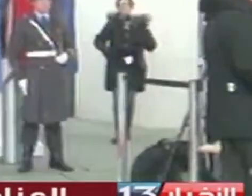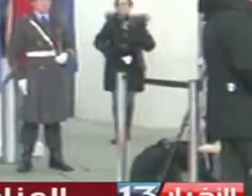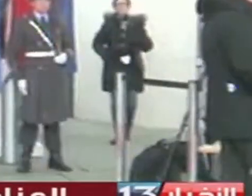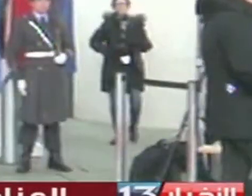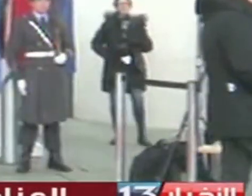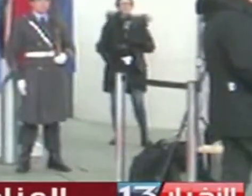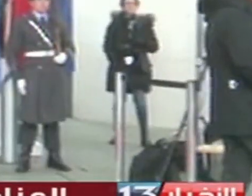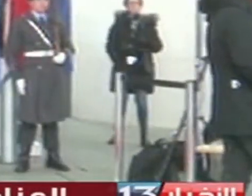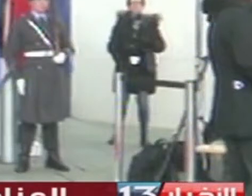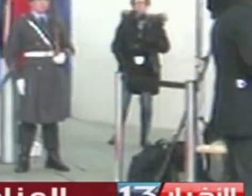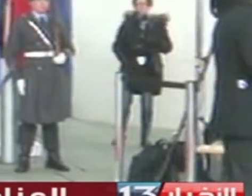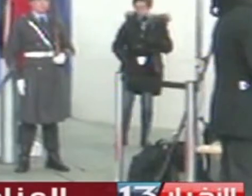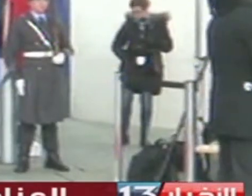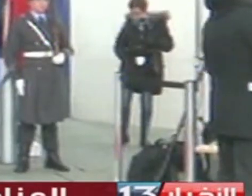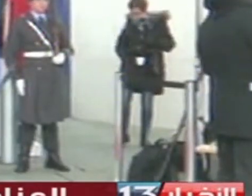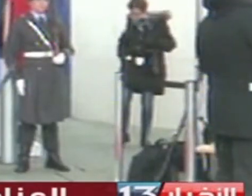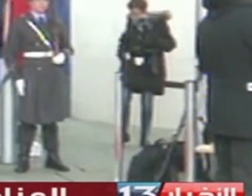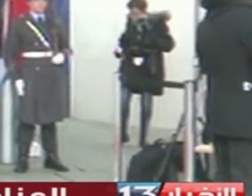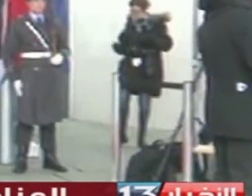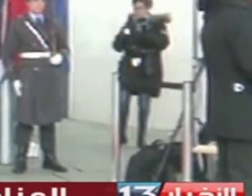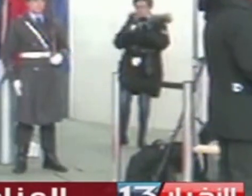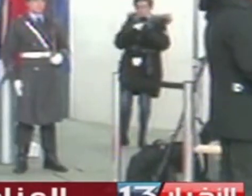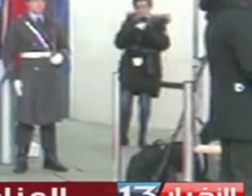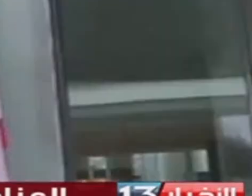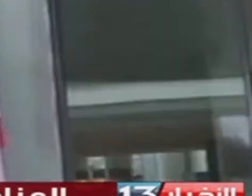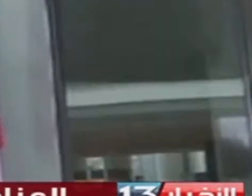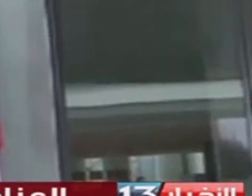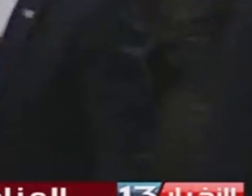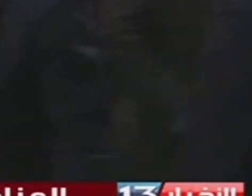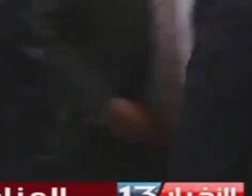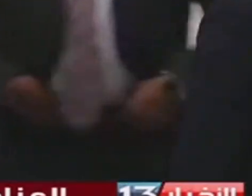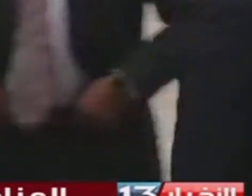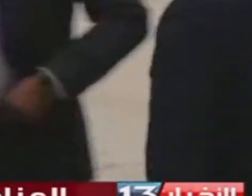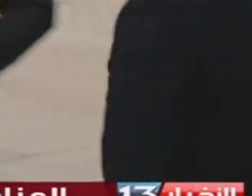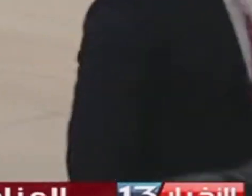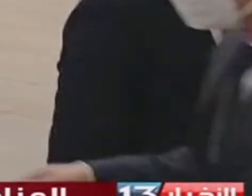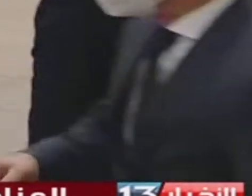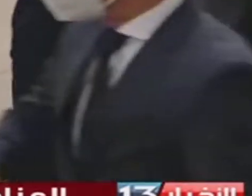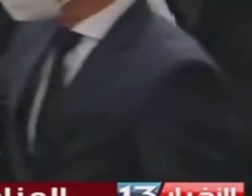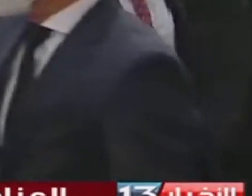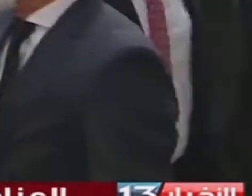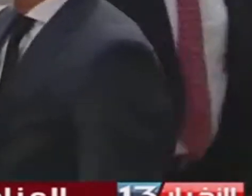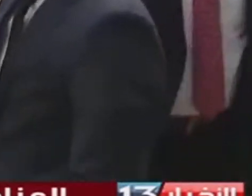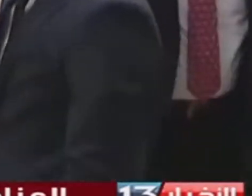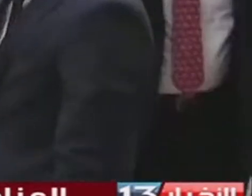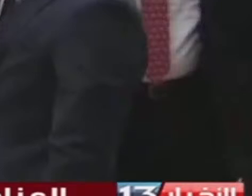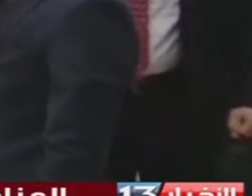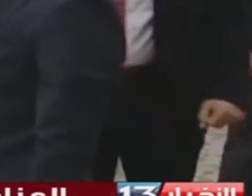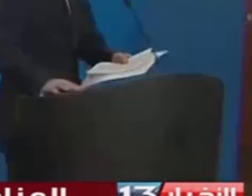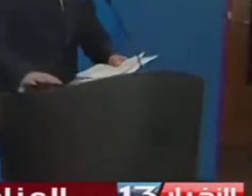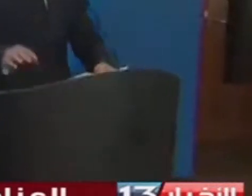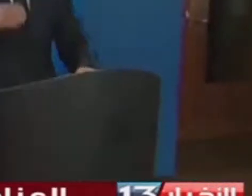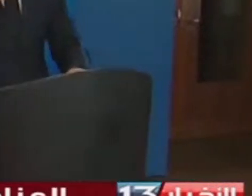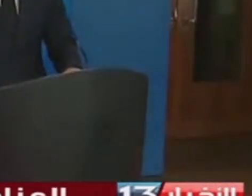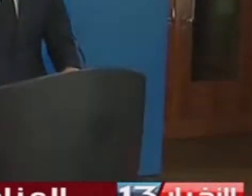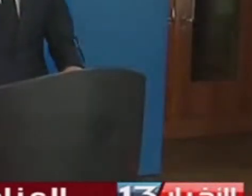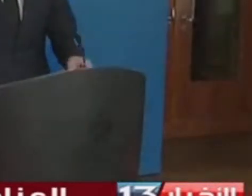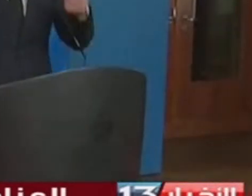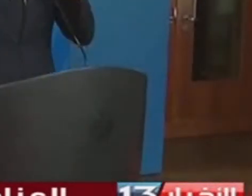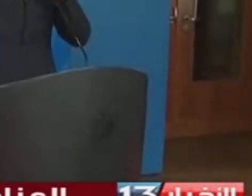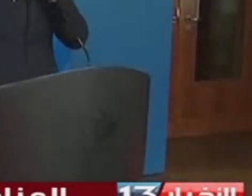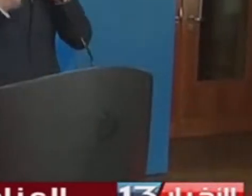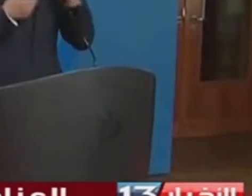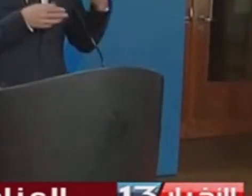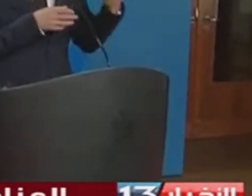انطلاق اشغال المؤتمر برلين اثنين لتثبيت الاستقرار في ليا وانسحاب القوات الاجنبيه والمرتزقه منها